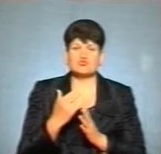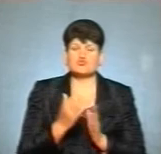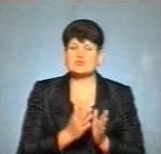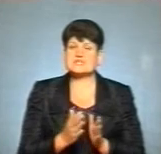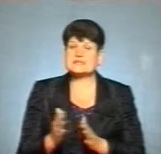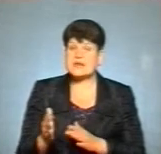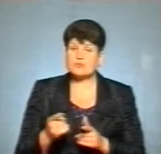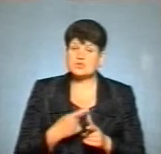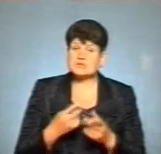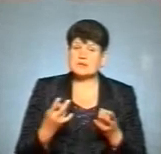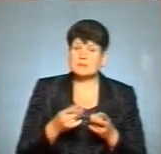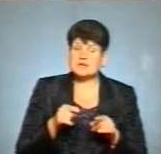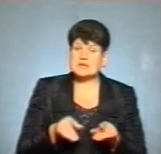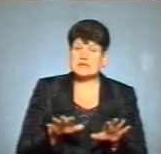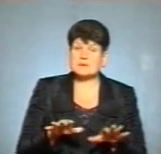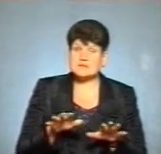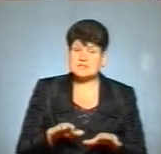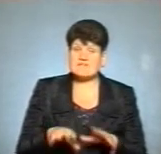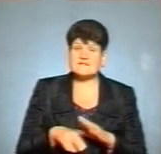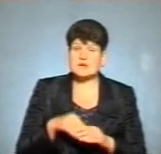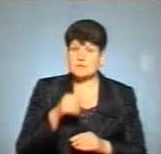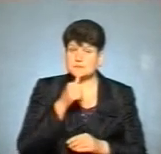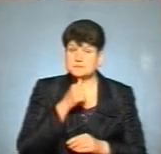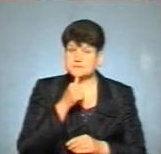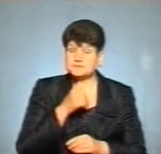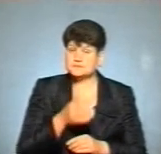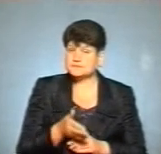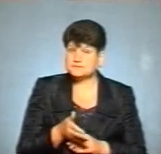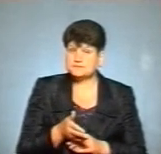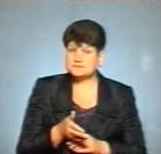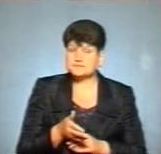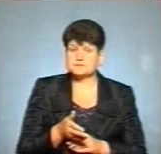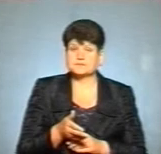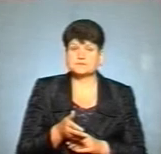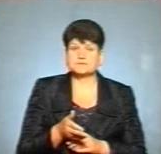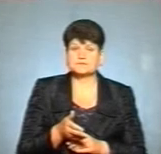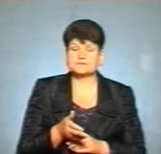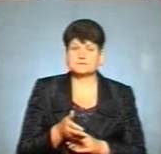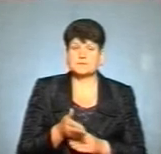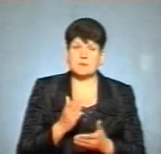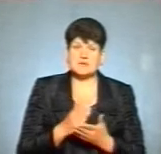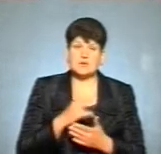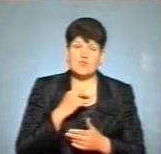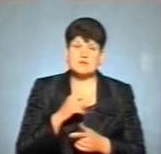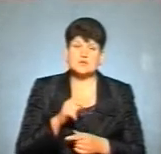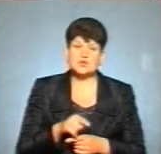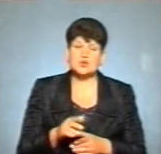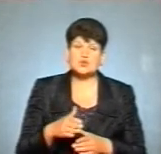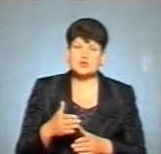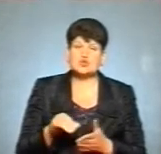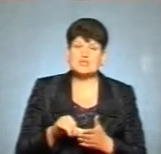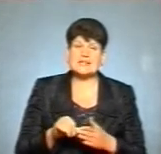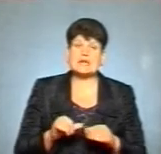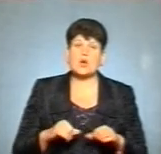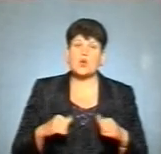Чи варто її на місцевих виборах апробовувати, мається на увазі з тої сторони, що самі навіть члени